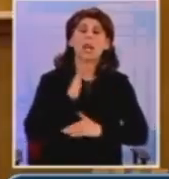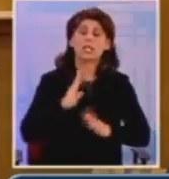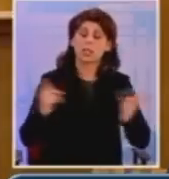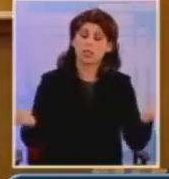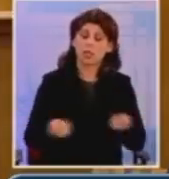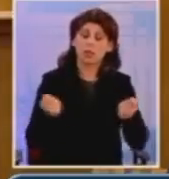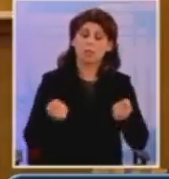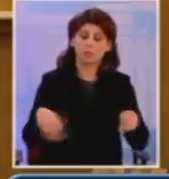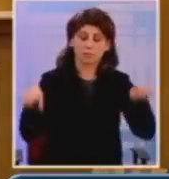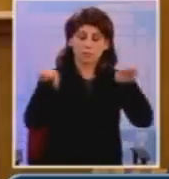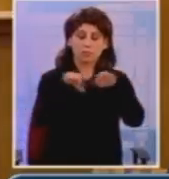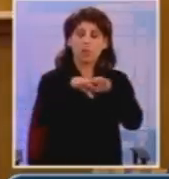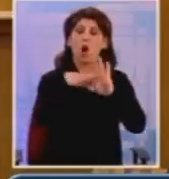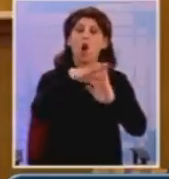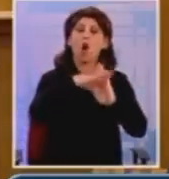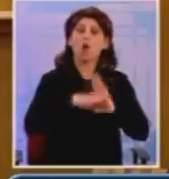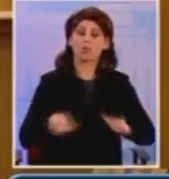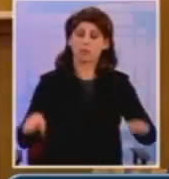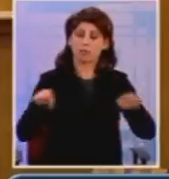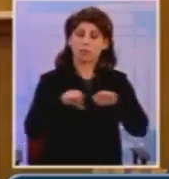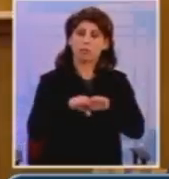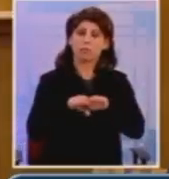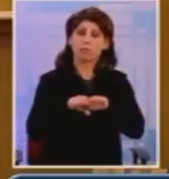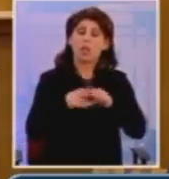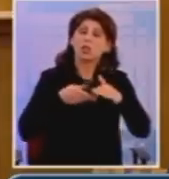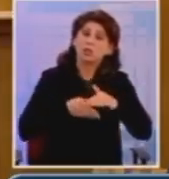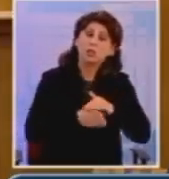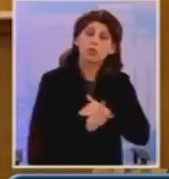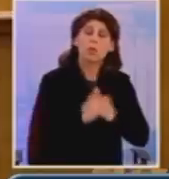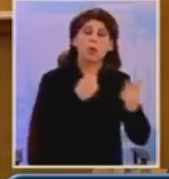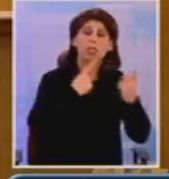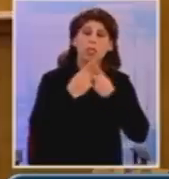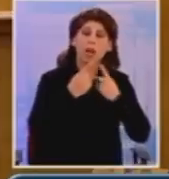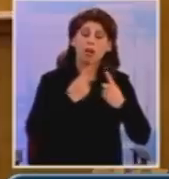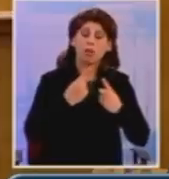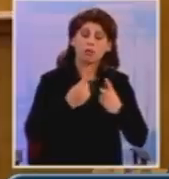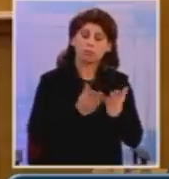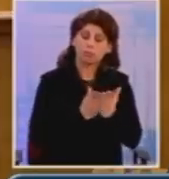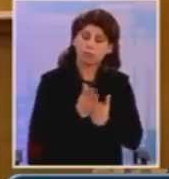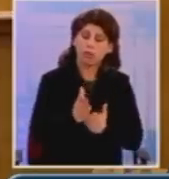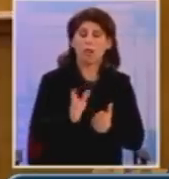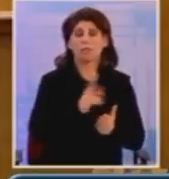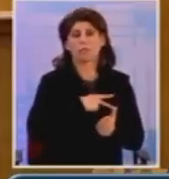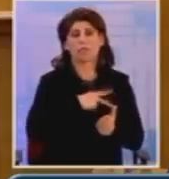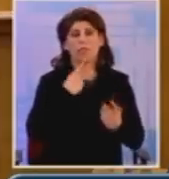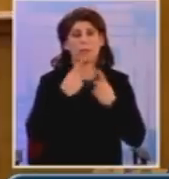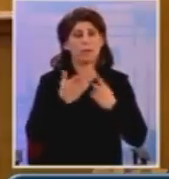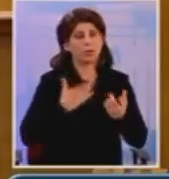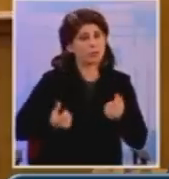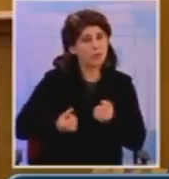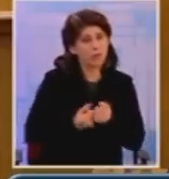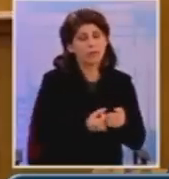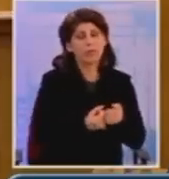ισότιμους όρους, μέσα από το διάλογο στο πλαίσιο μιας έντιμης διαπραγμάτευσης, να συνδράμει ώστε να